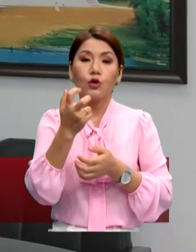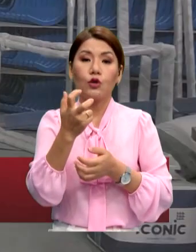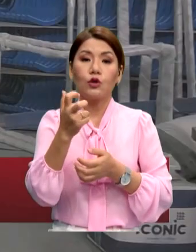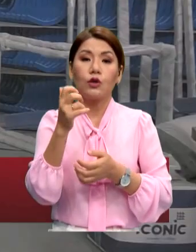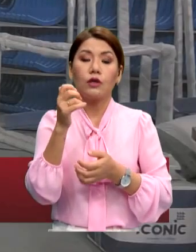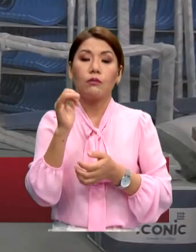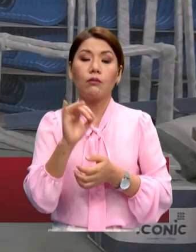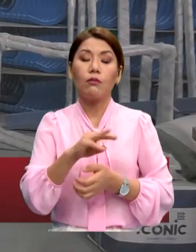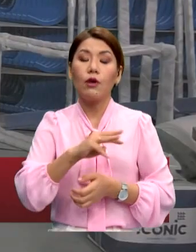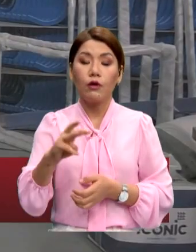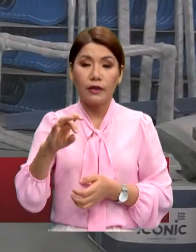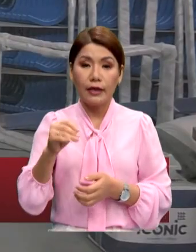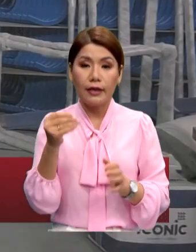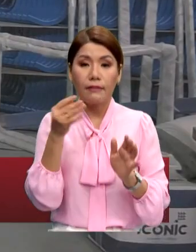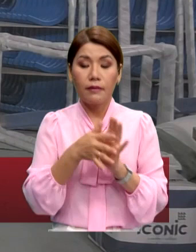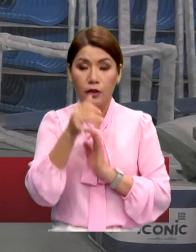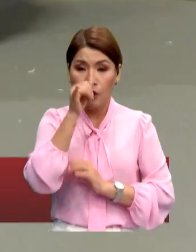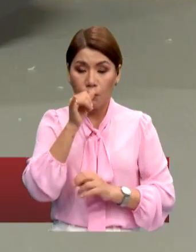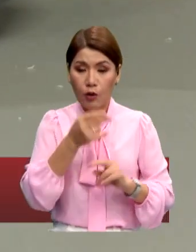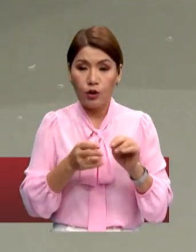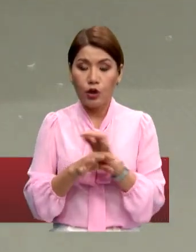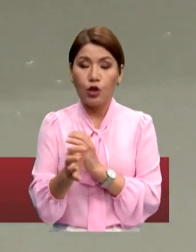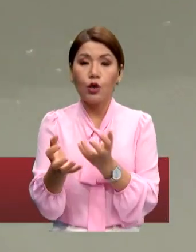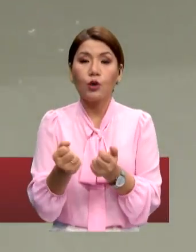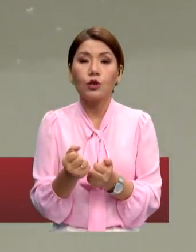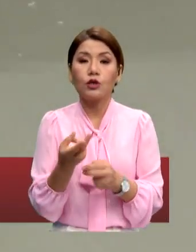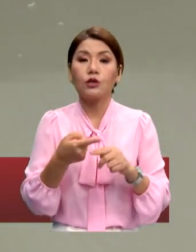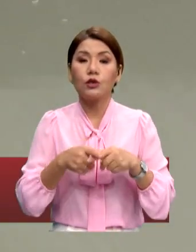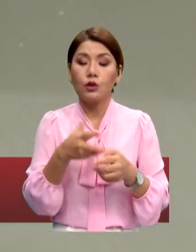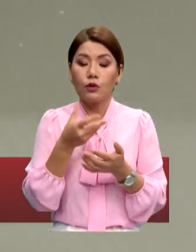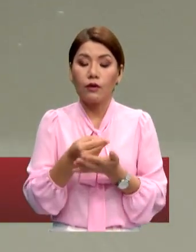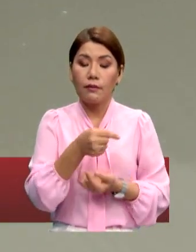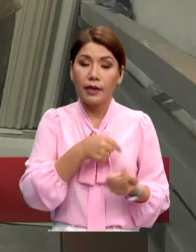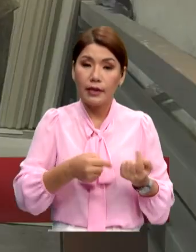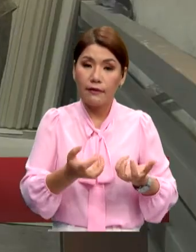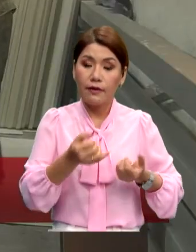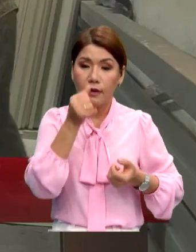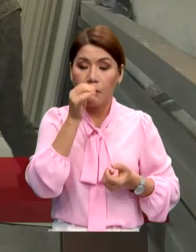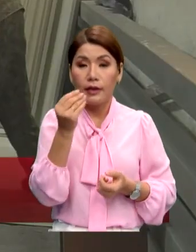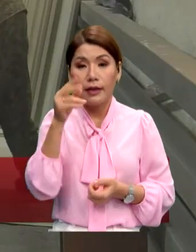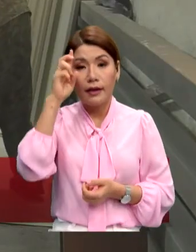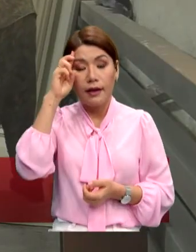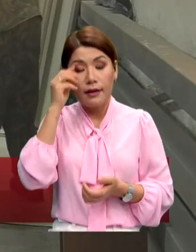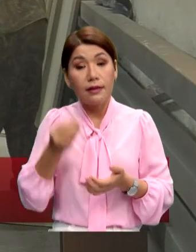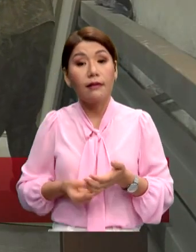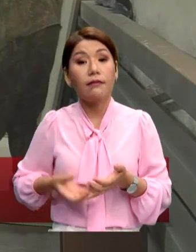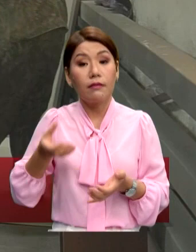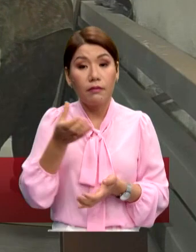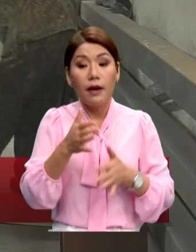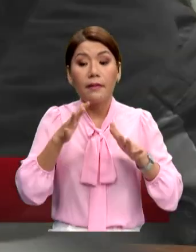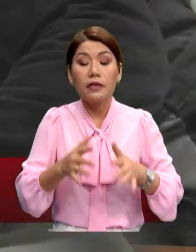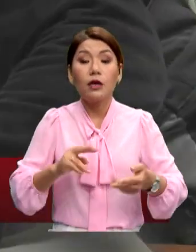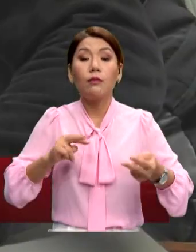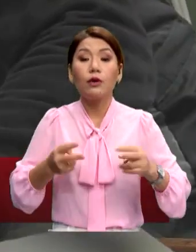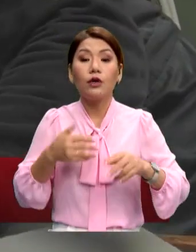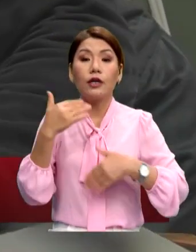тенге. Печально, но как итог предприниматели недополучают средства на свой бизнес, при том, что деньги государство выделяет, но вместо того,